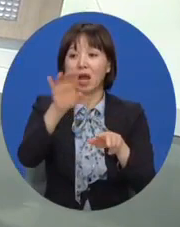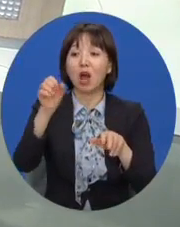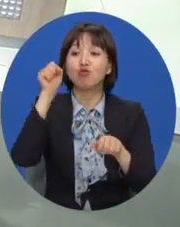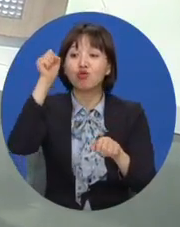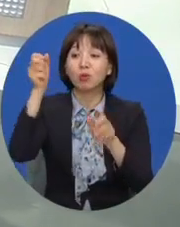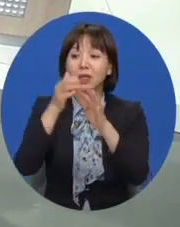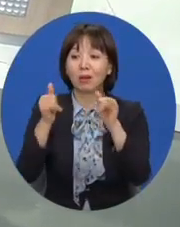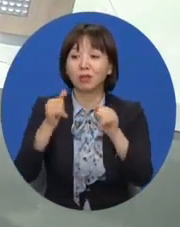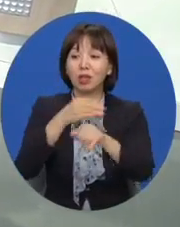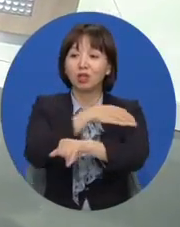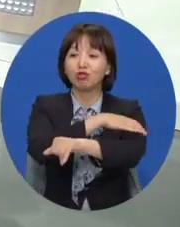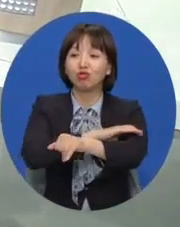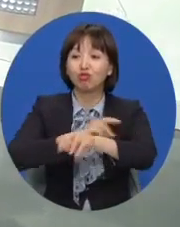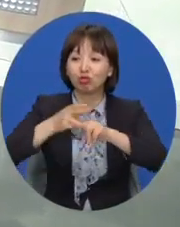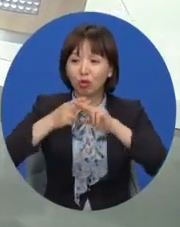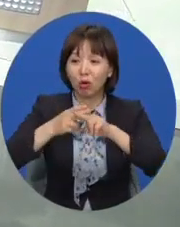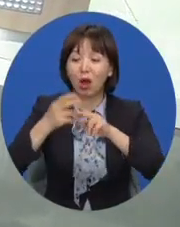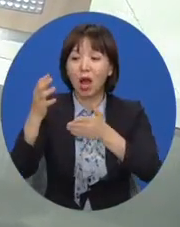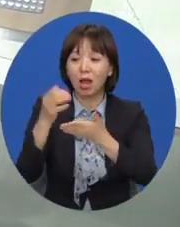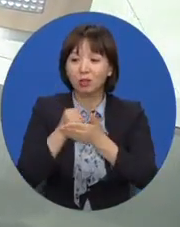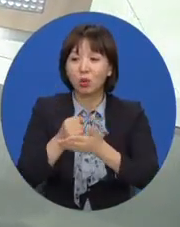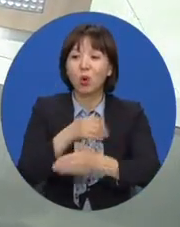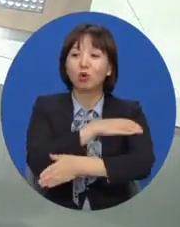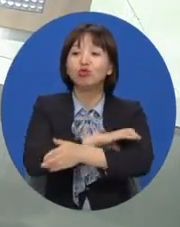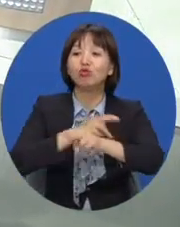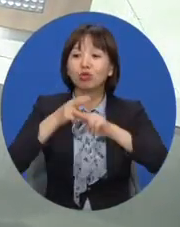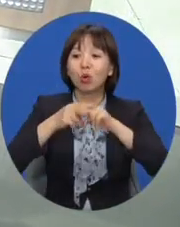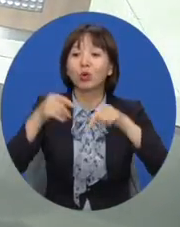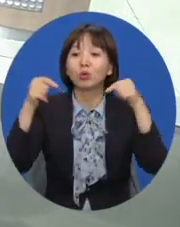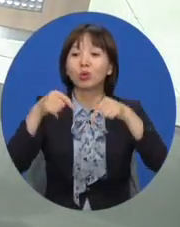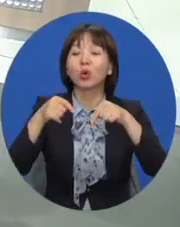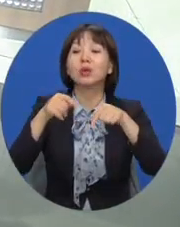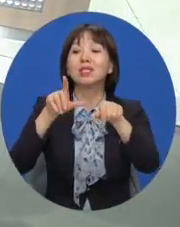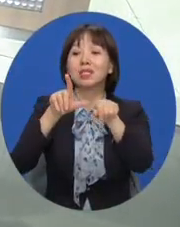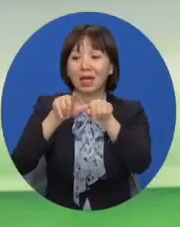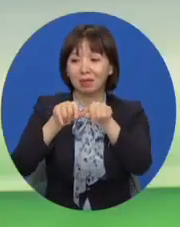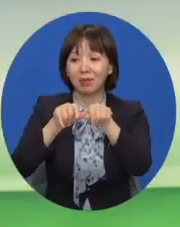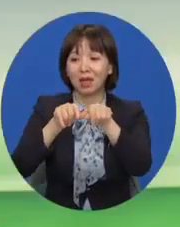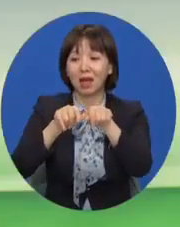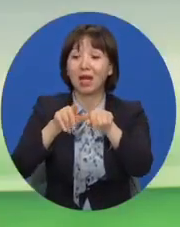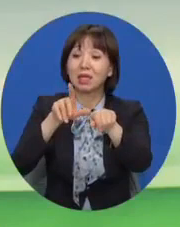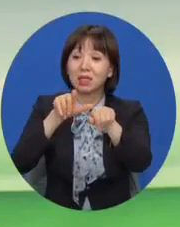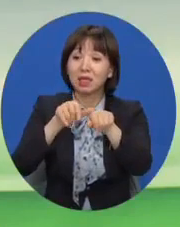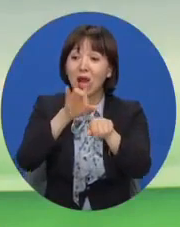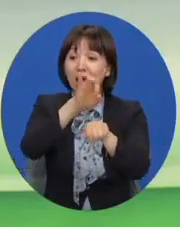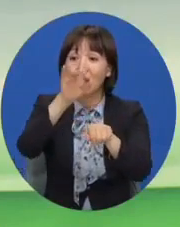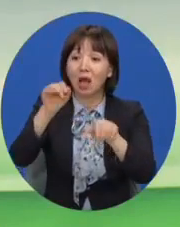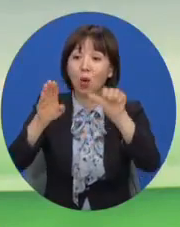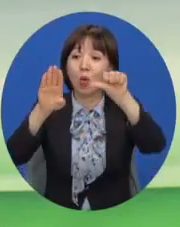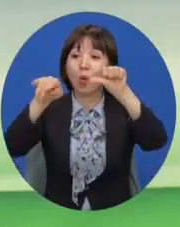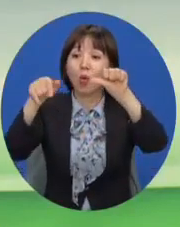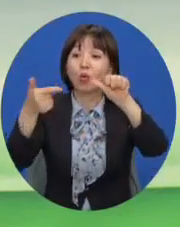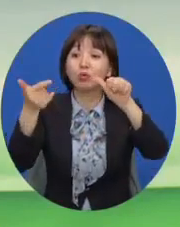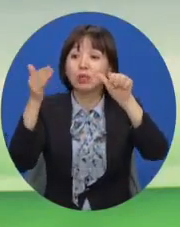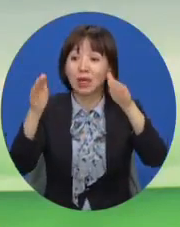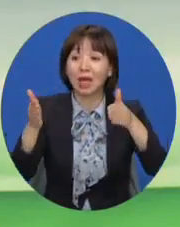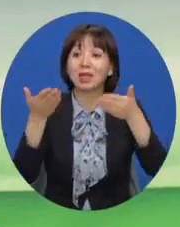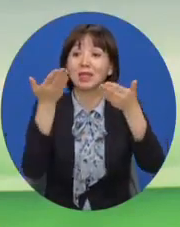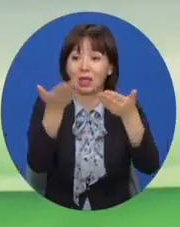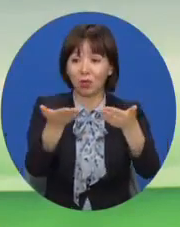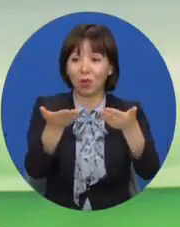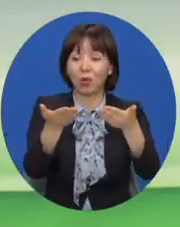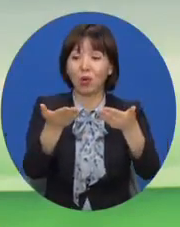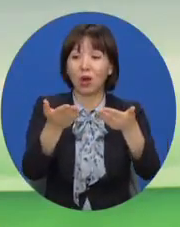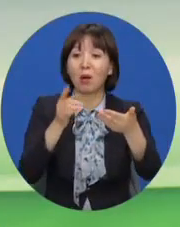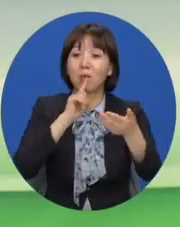후보자들께서 주도권을 가지고 토론하는 주도권 토론 시간을 바로 이어서 갖도록 하겠습니다. 시간은 각 후보께 5분 동안 드리겠고요. 말